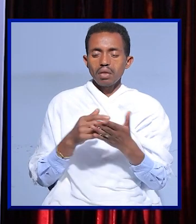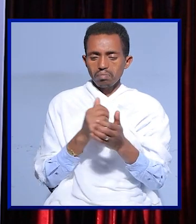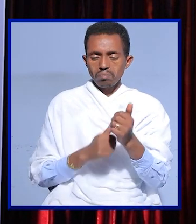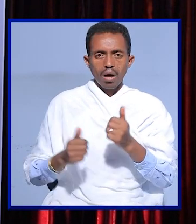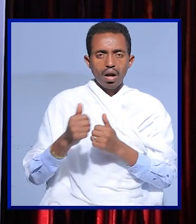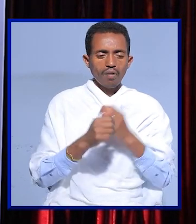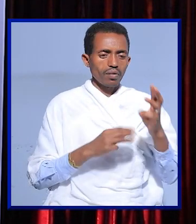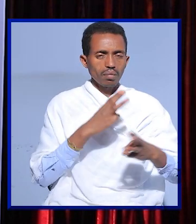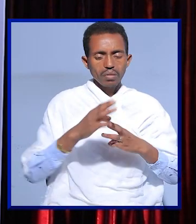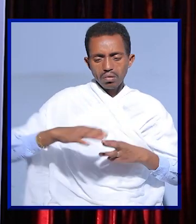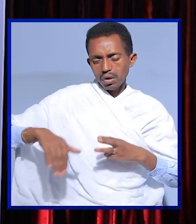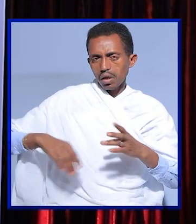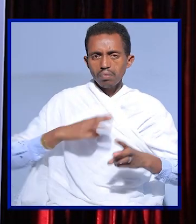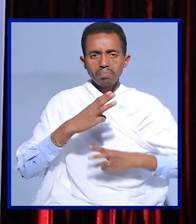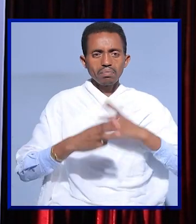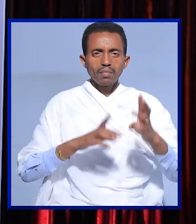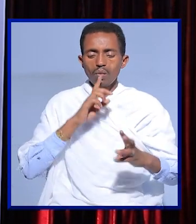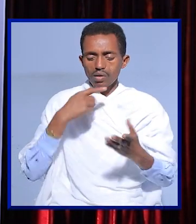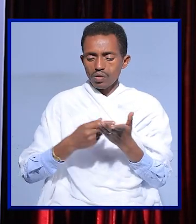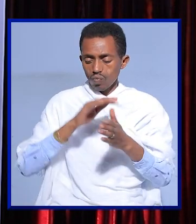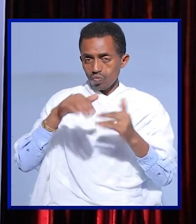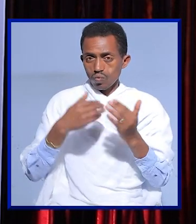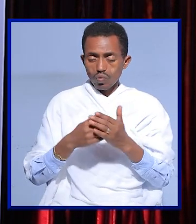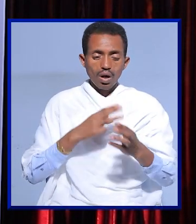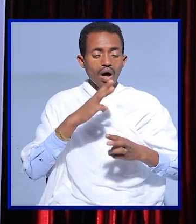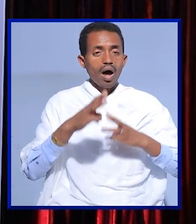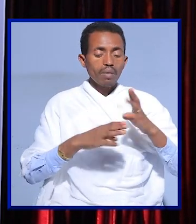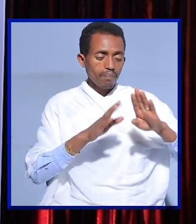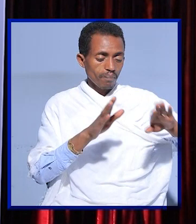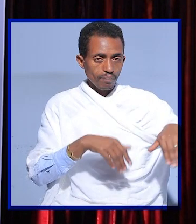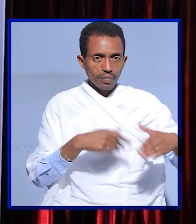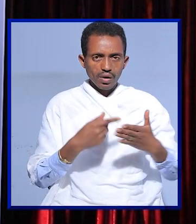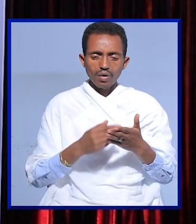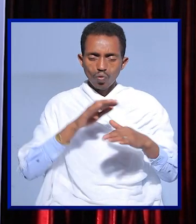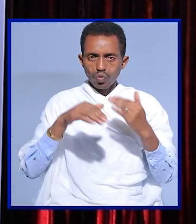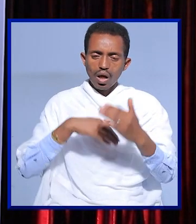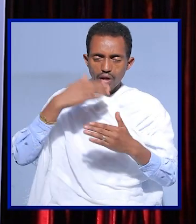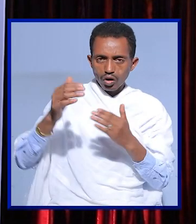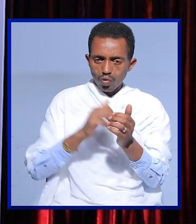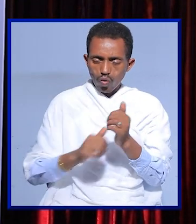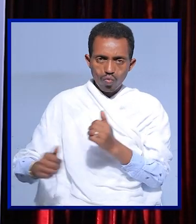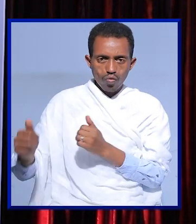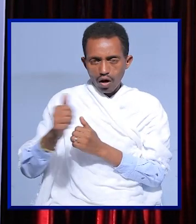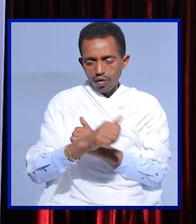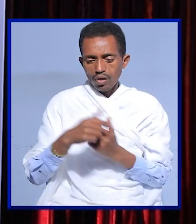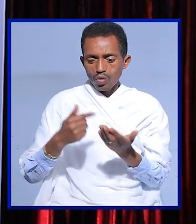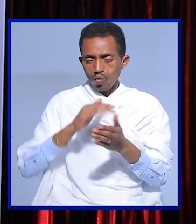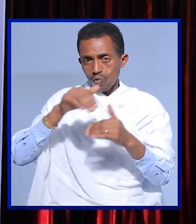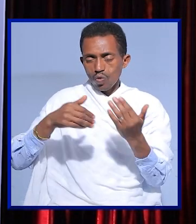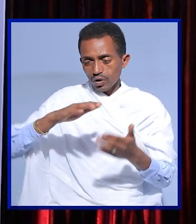ነው ቀሪ ዓለም ነው። ይህንን ዓለም እንተዋለን የዓለም ተጠቅሎ ያልፋል የዓለም